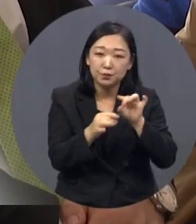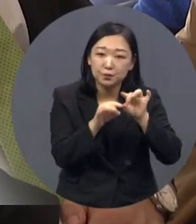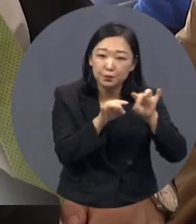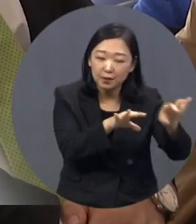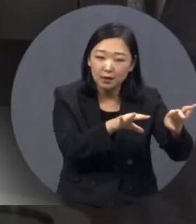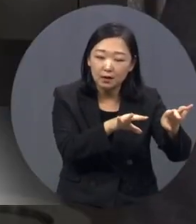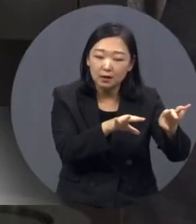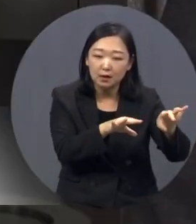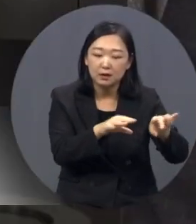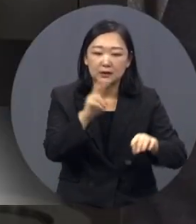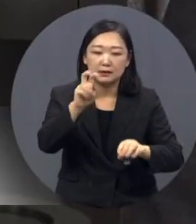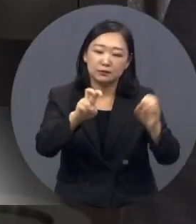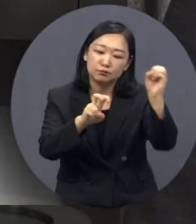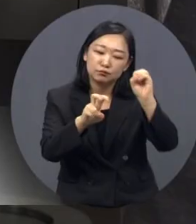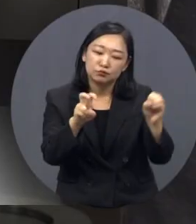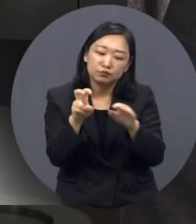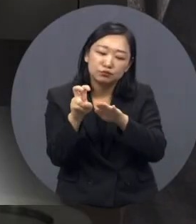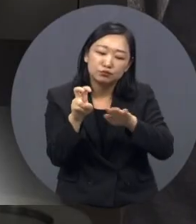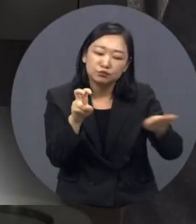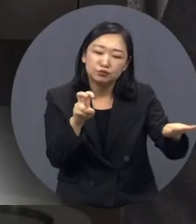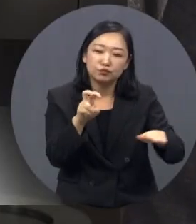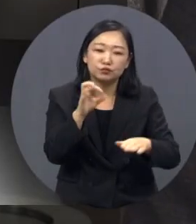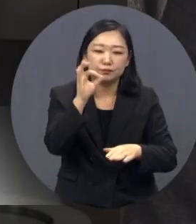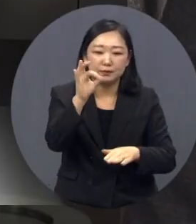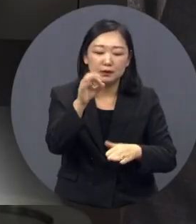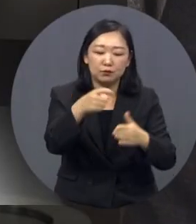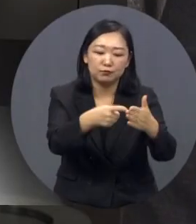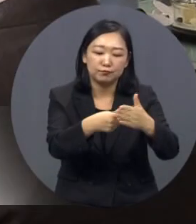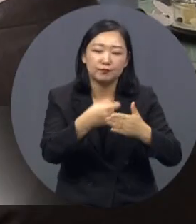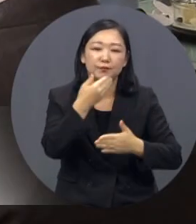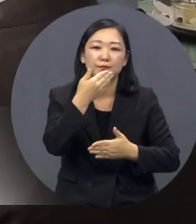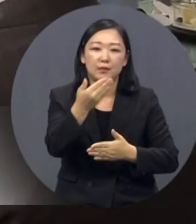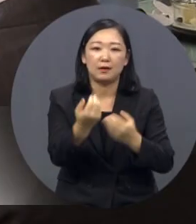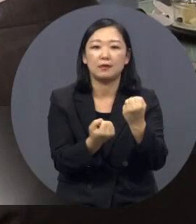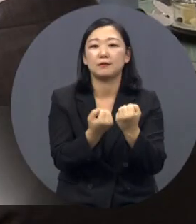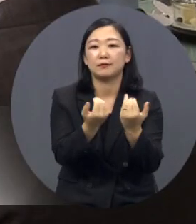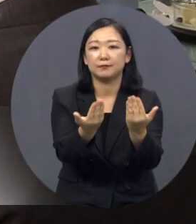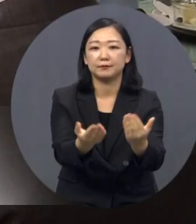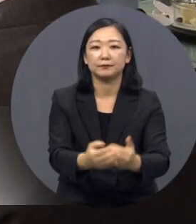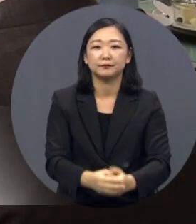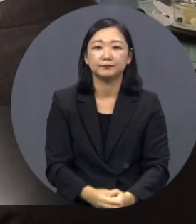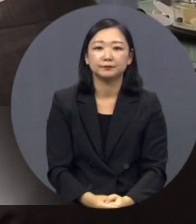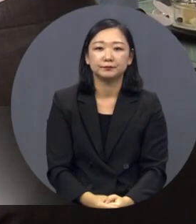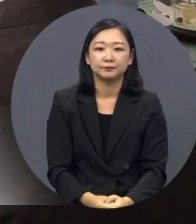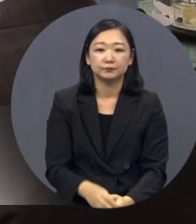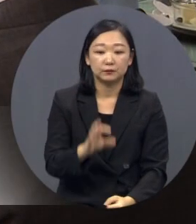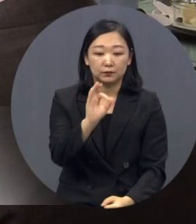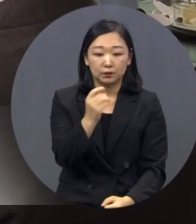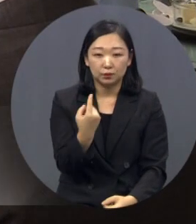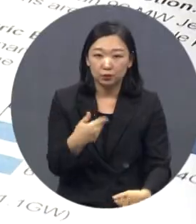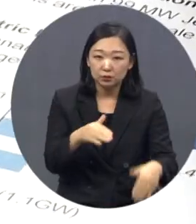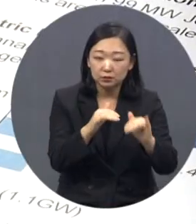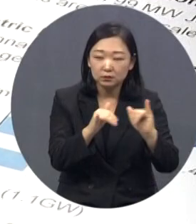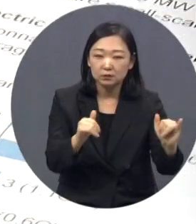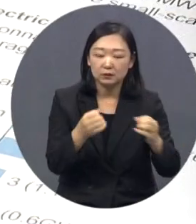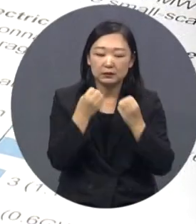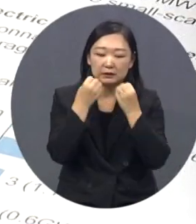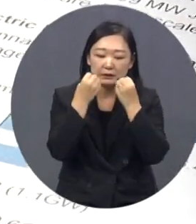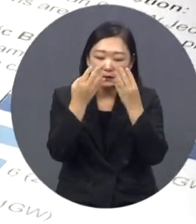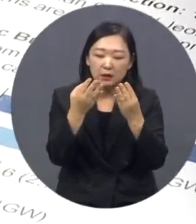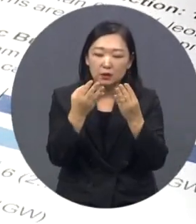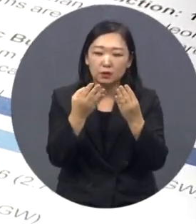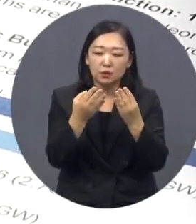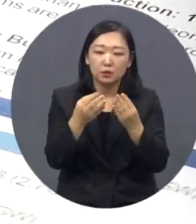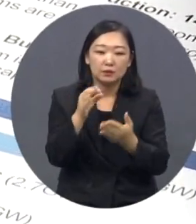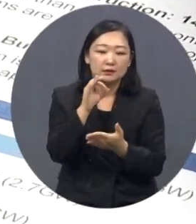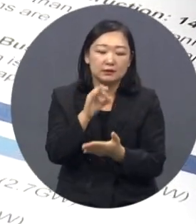보낼 때의 20% 수준으로 비용을 낮출 수 있다고 설명했습니다. 오영훈 지사는 새로 제주에 새로운